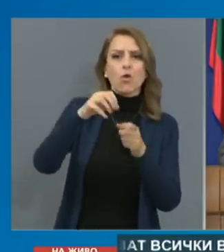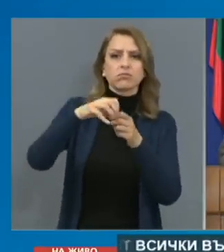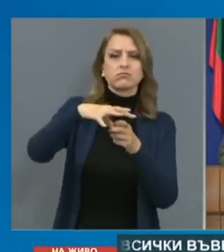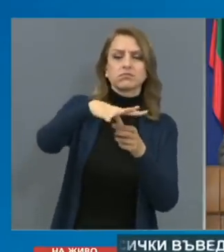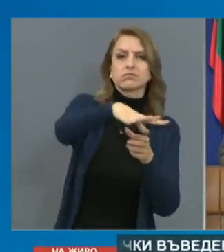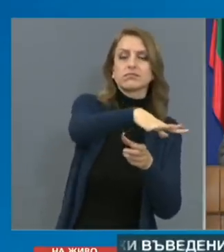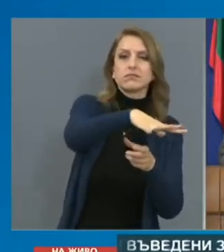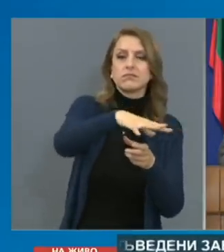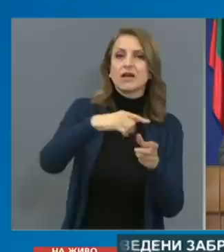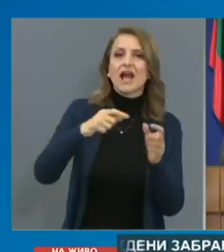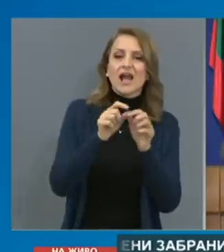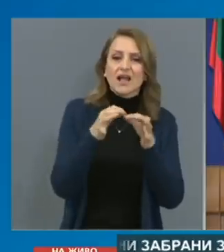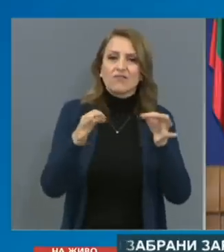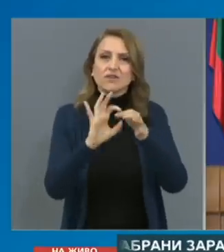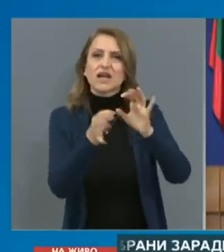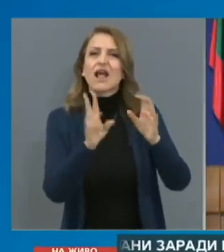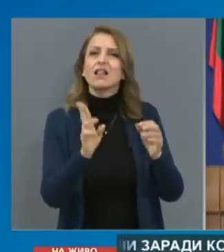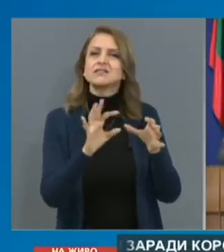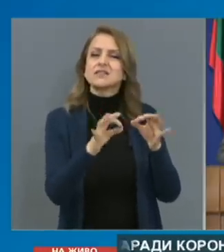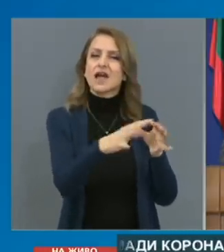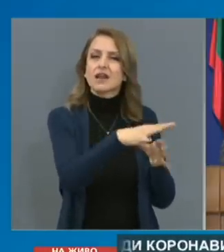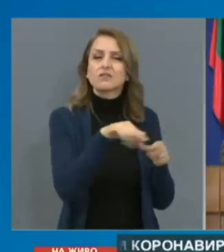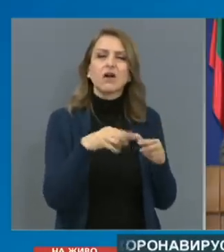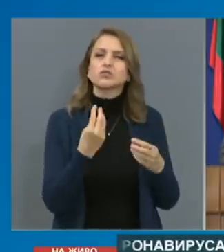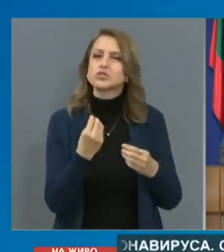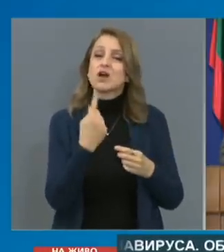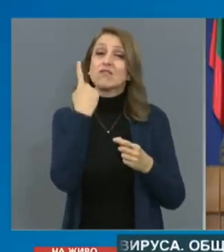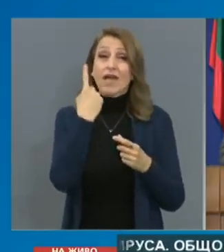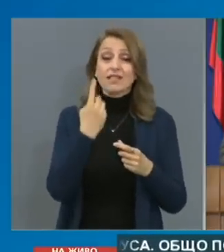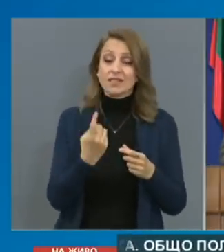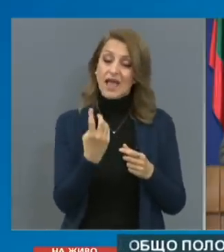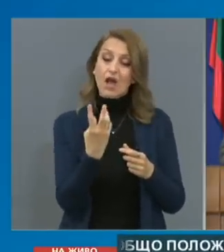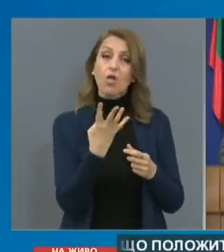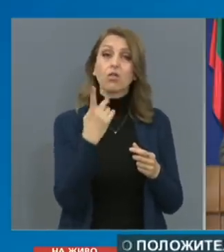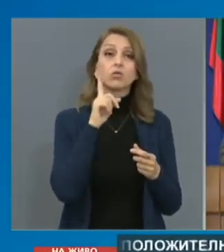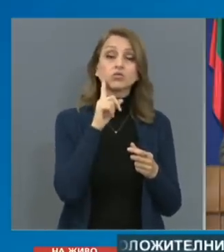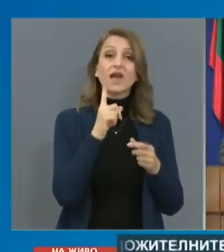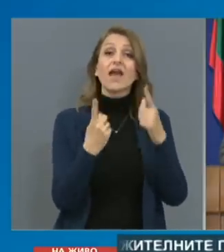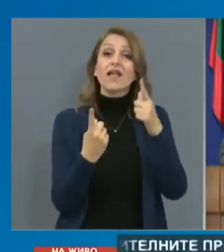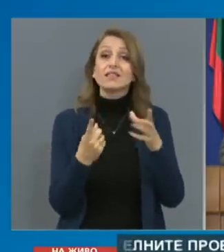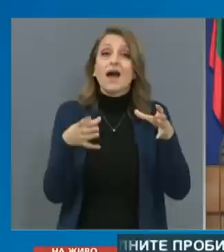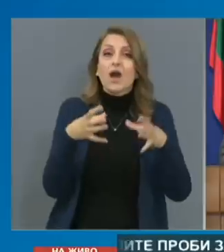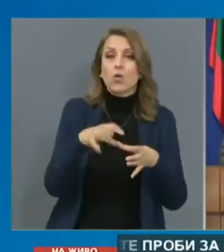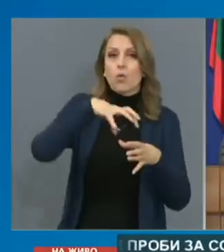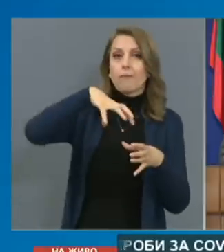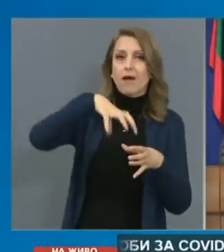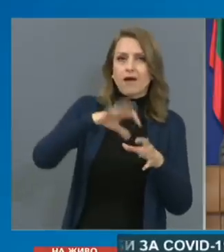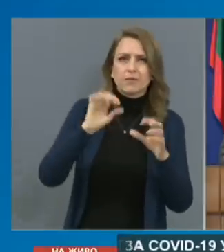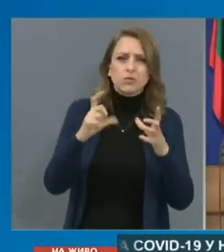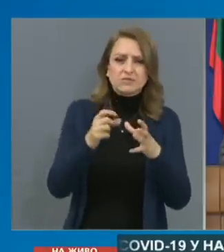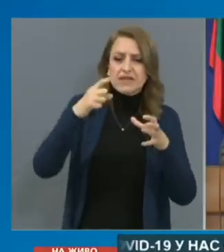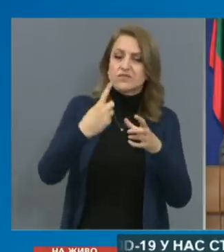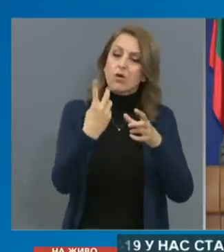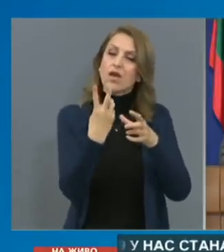заболяване на лица на няколко лица от една и съща група. И това се доказва с